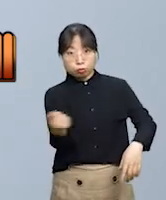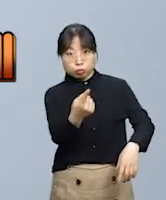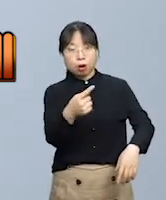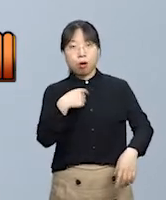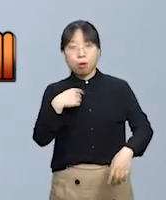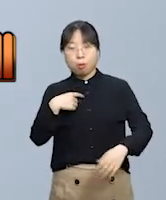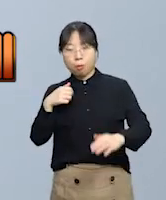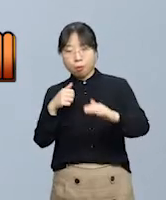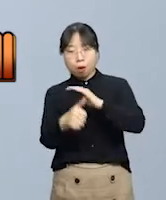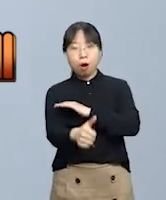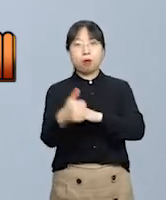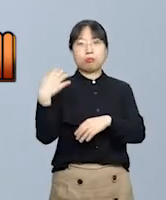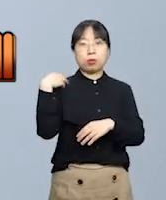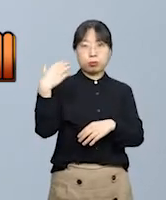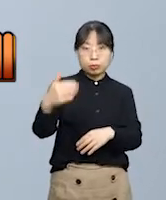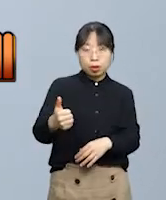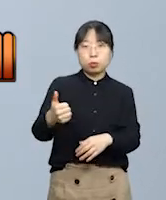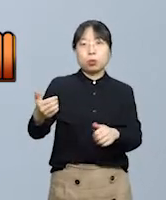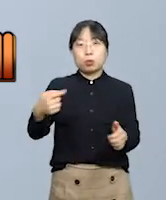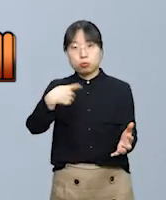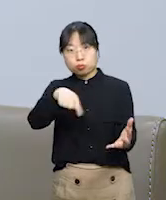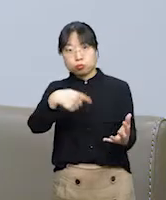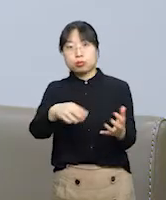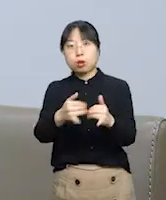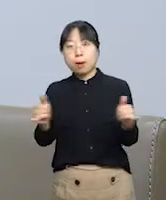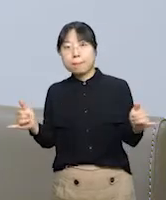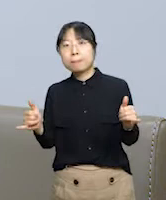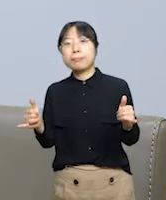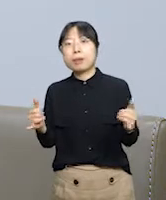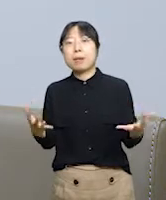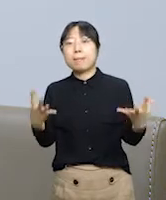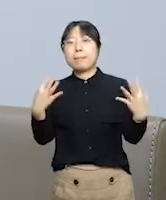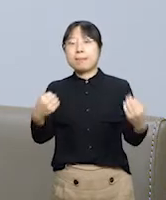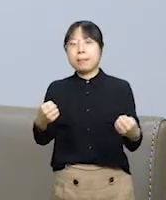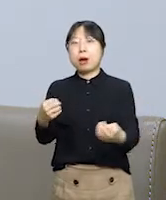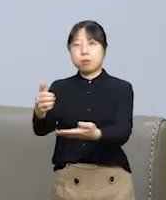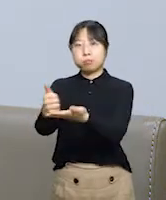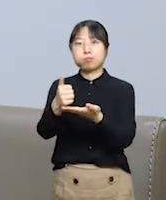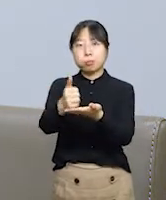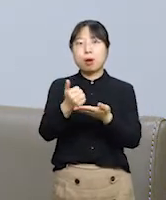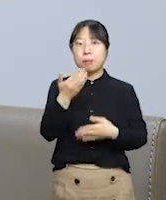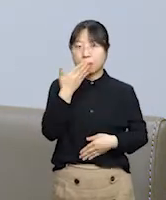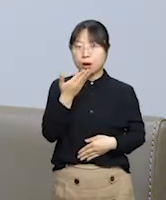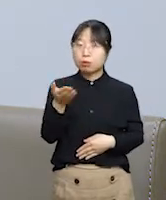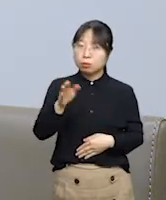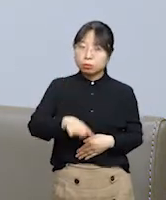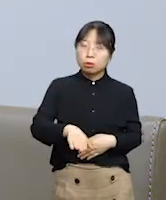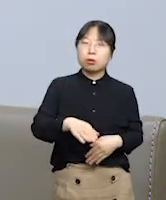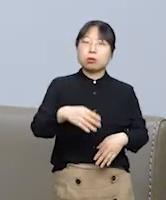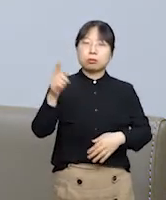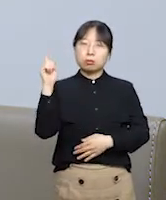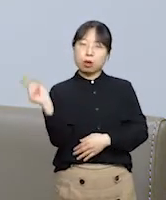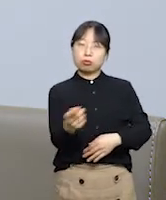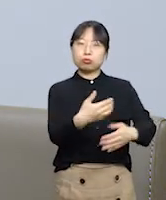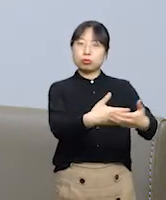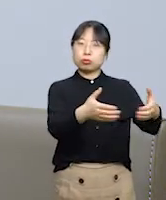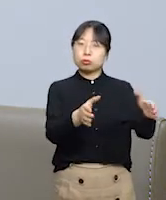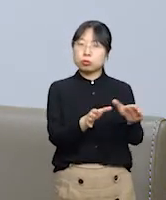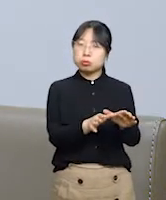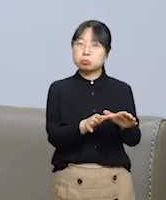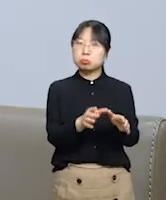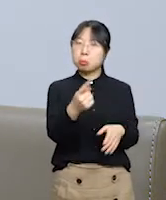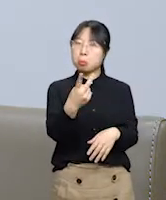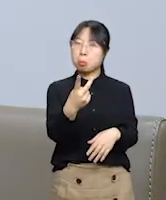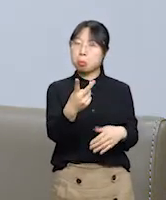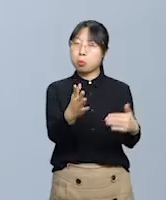같이 뭐 은혜를 좀 나누겠는데 뭐 팀조차가 지금 뭐 1, 2개